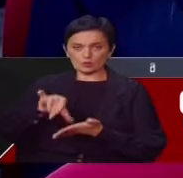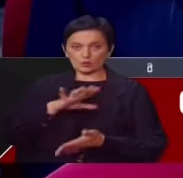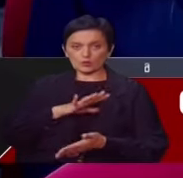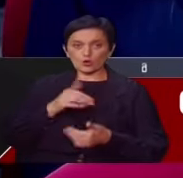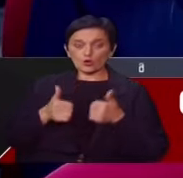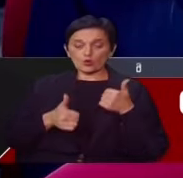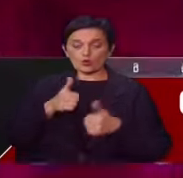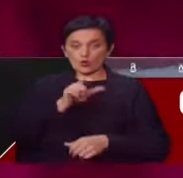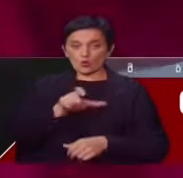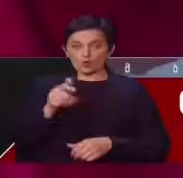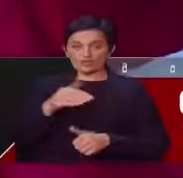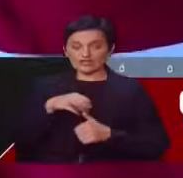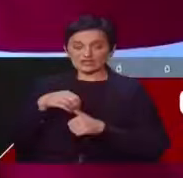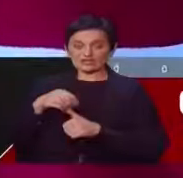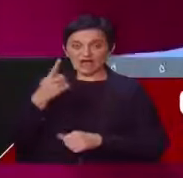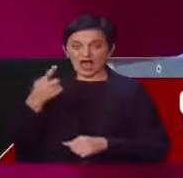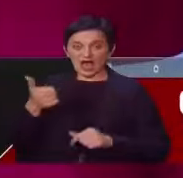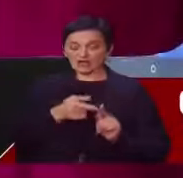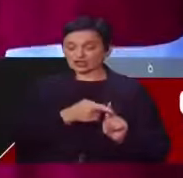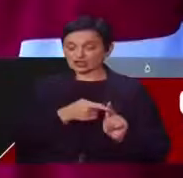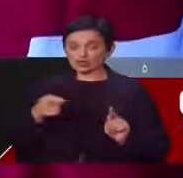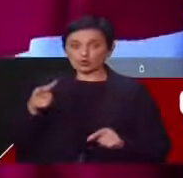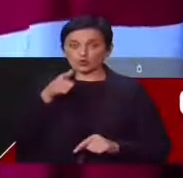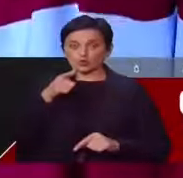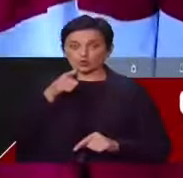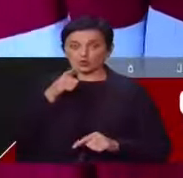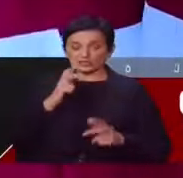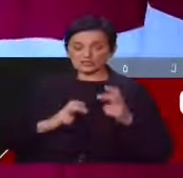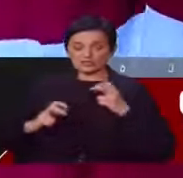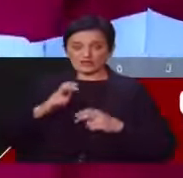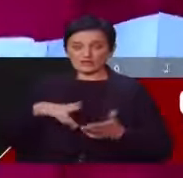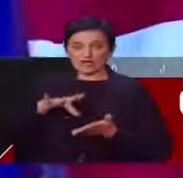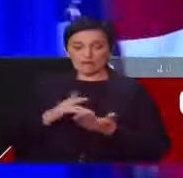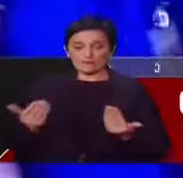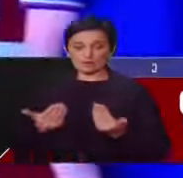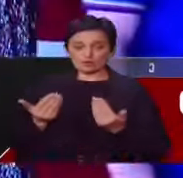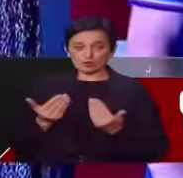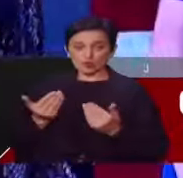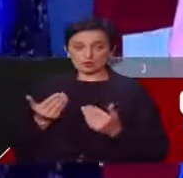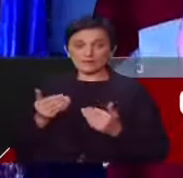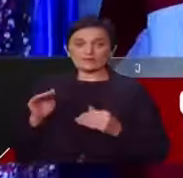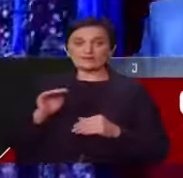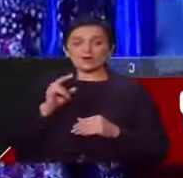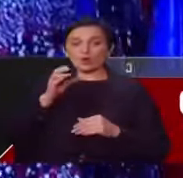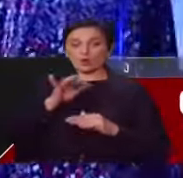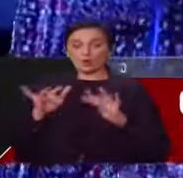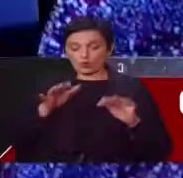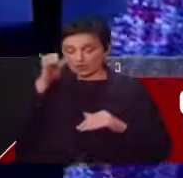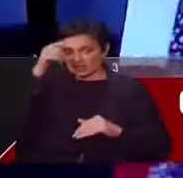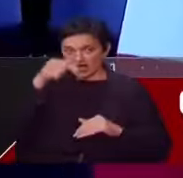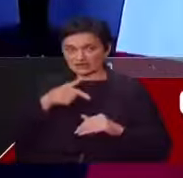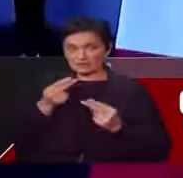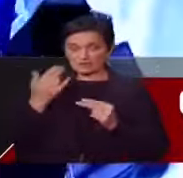მონაწილეობდა. კონკურსანტები და მათი ლიდერები ერთი კვირის განმავლობაში ქუთაისის საუნივერსიტეტო ქალაქში ცხოვრობდნენ. ღონისძიება განათლების სამინისტროს